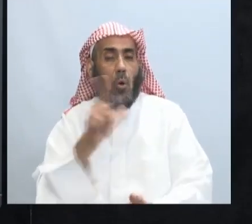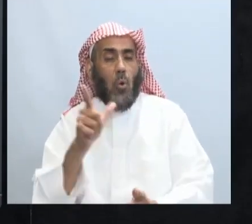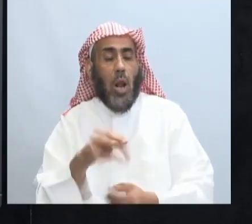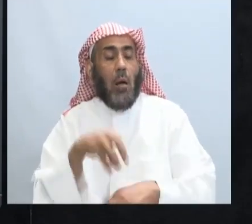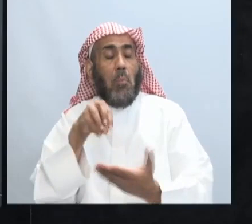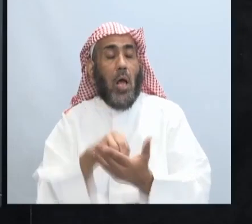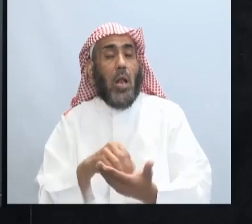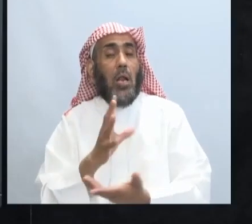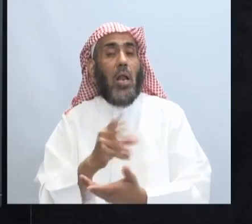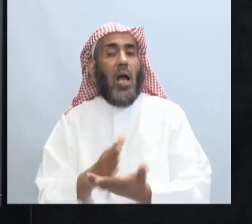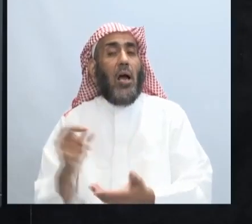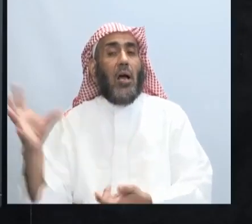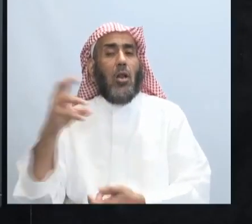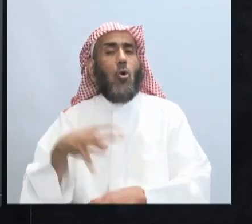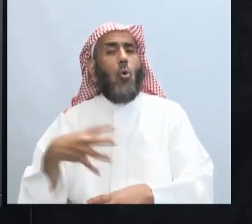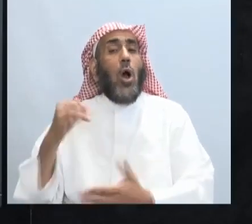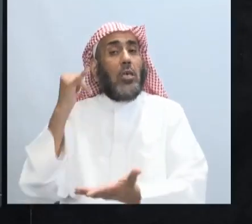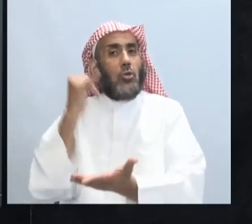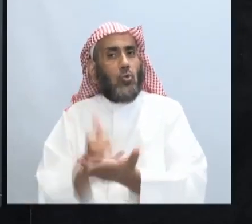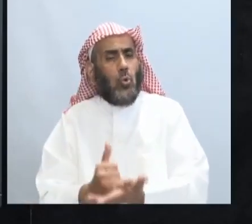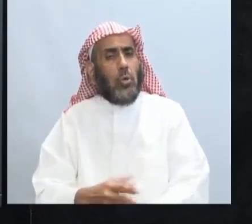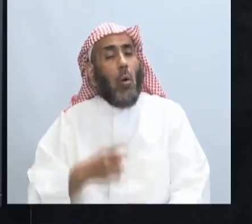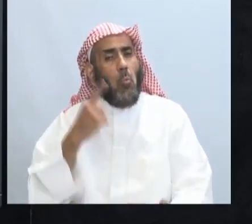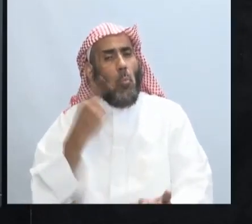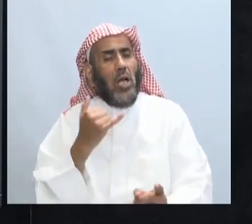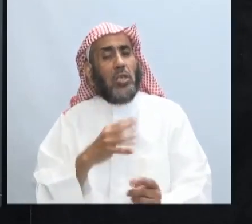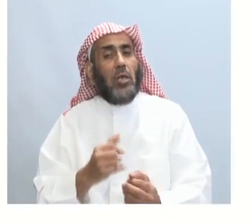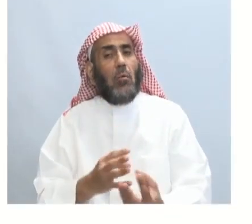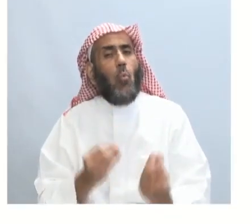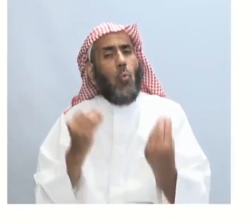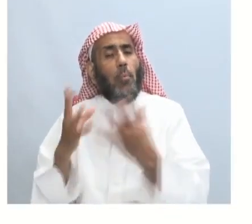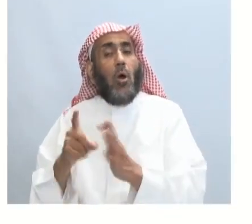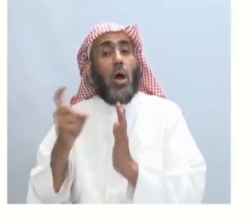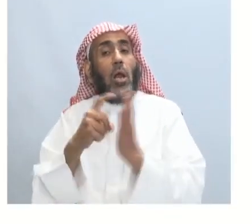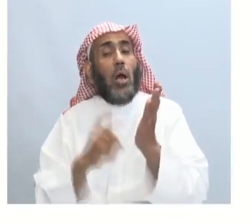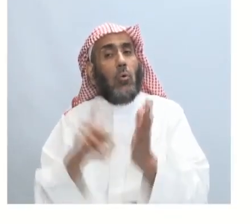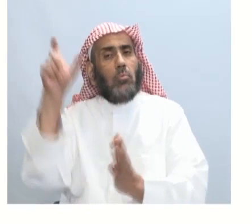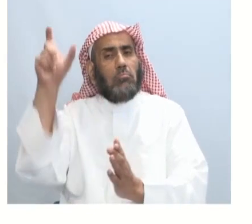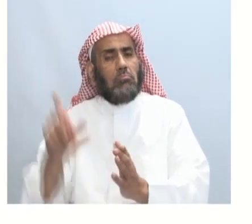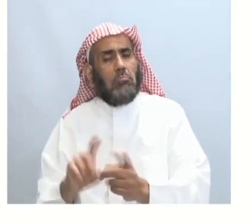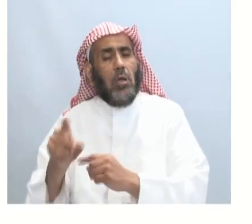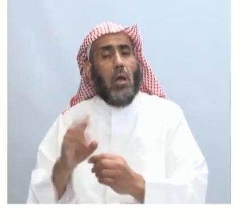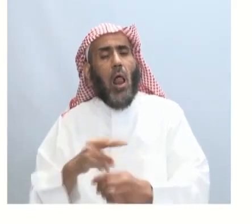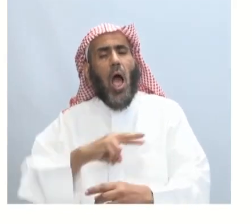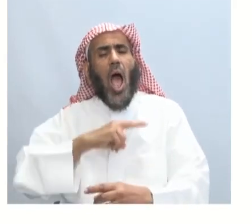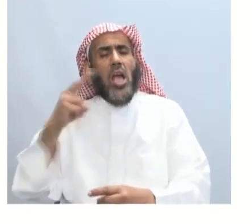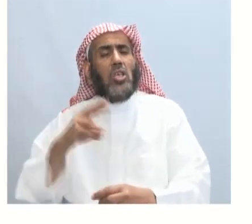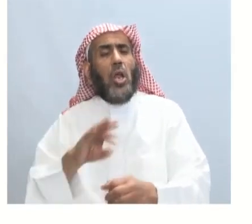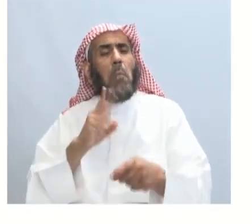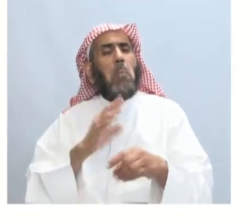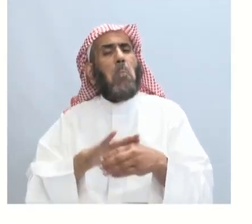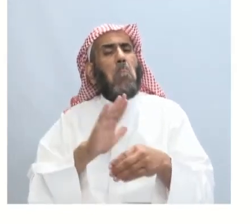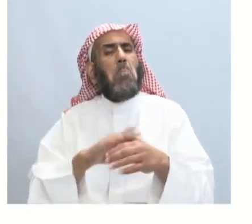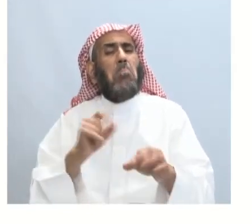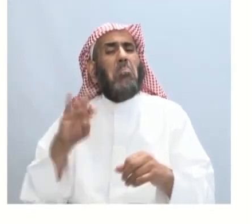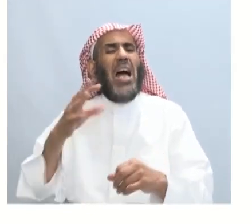محل الحق العيني هو سلطه مباشره يمنحها من القانون للشخص على شيء مادي هذا